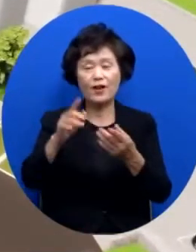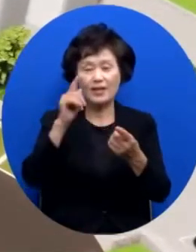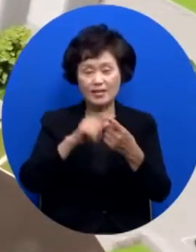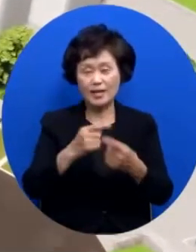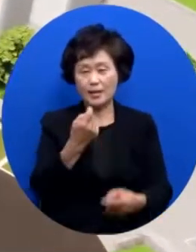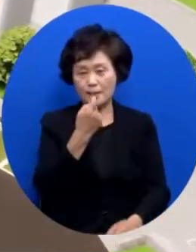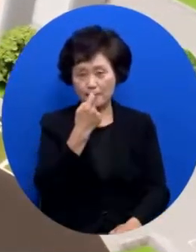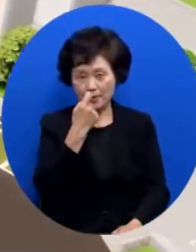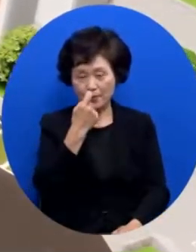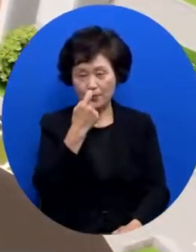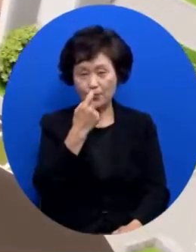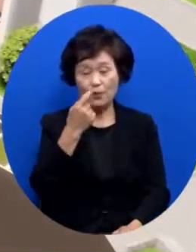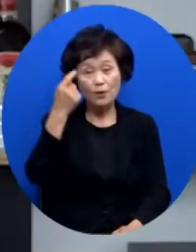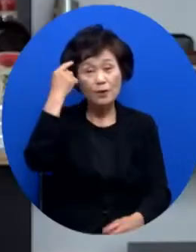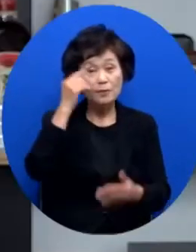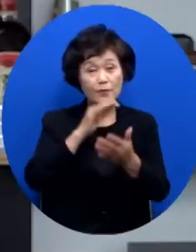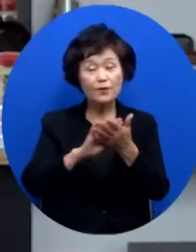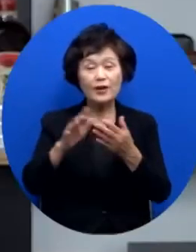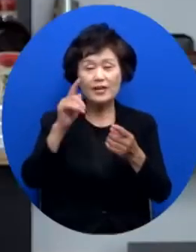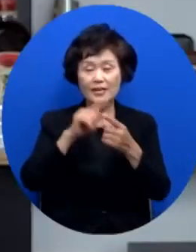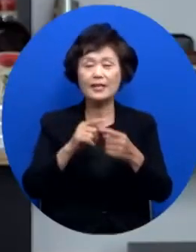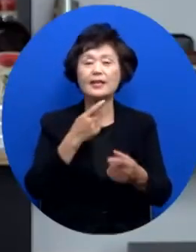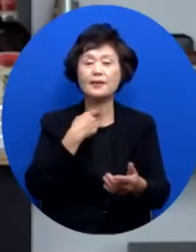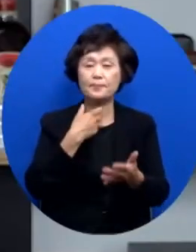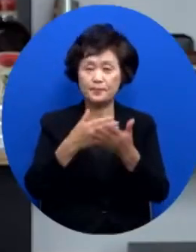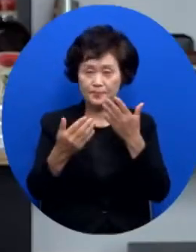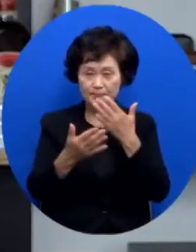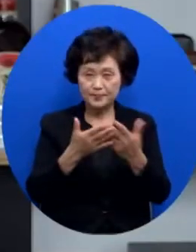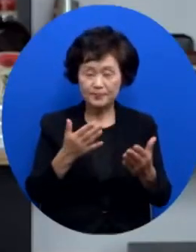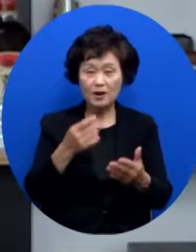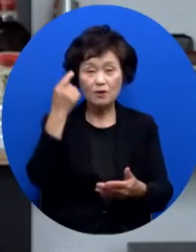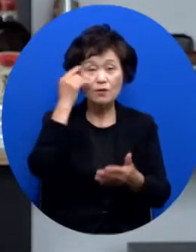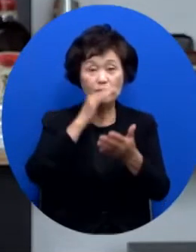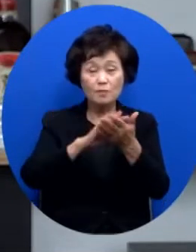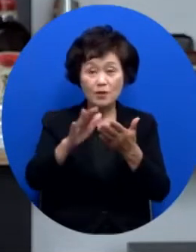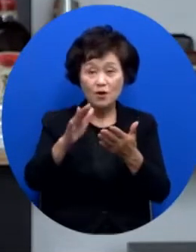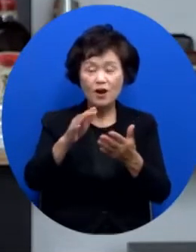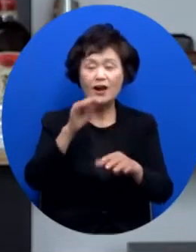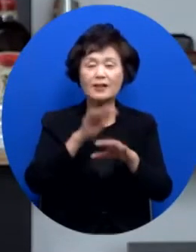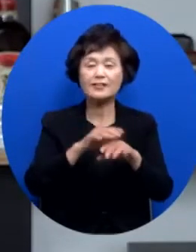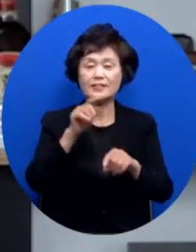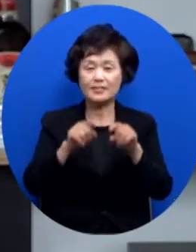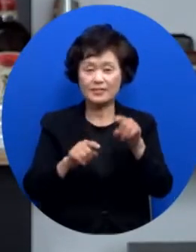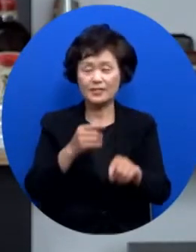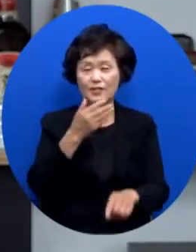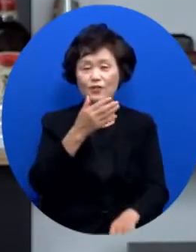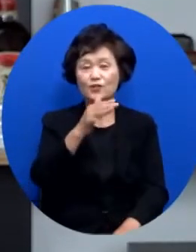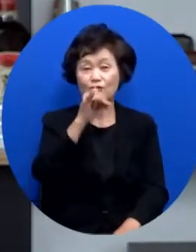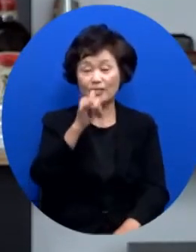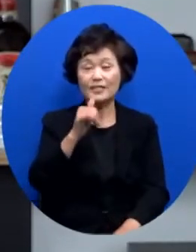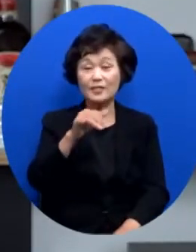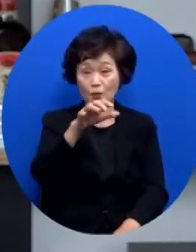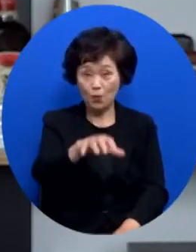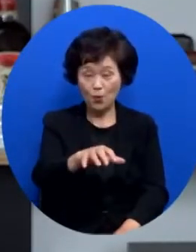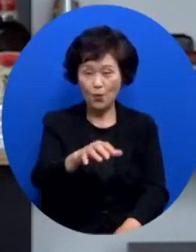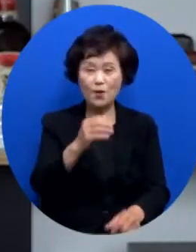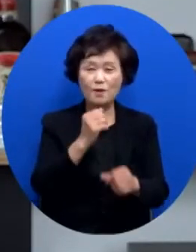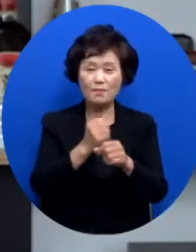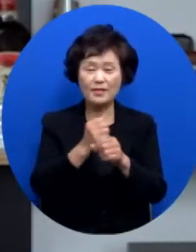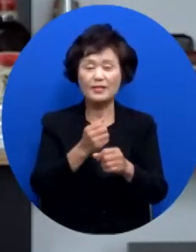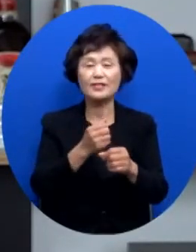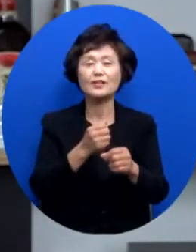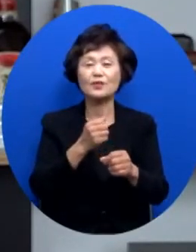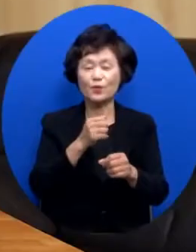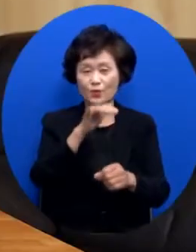배우고, 평화에 대해서 체험하고, 그리고 평화를 실천하는 그러한 장을 만들려고